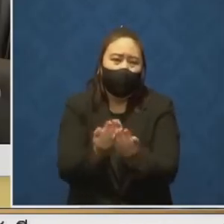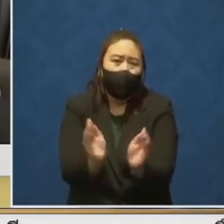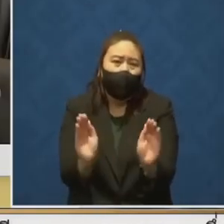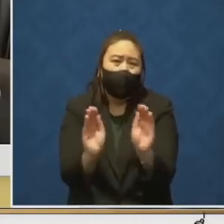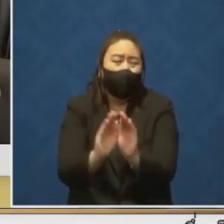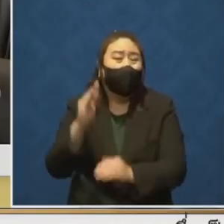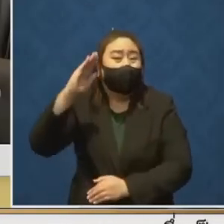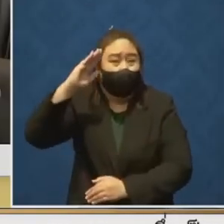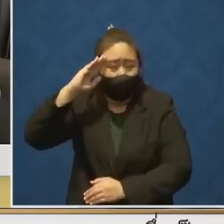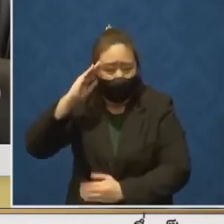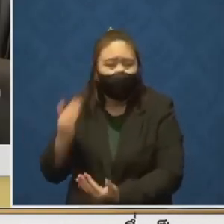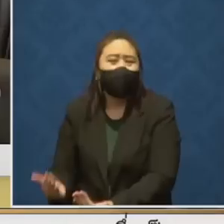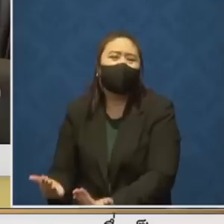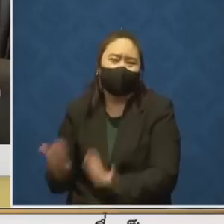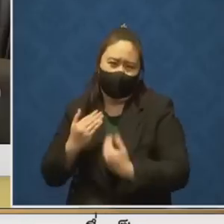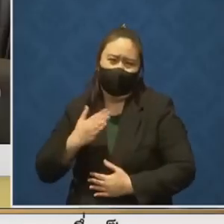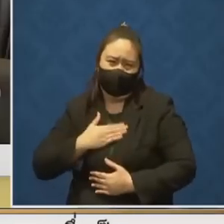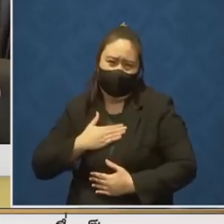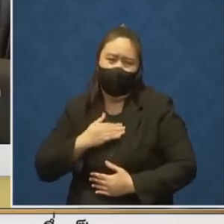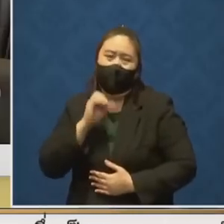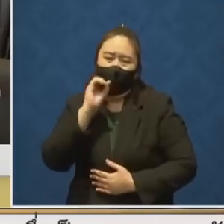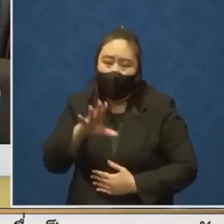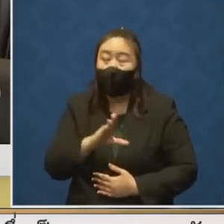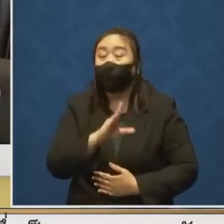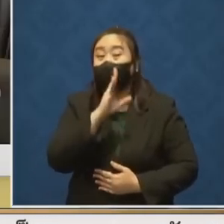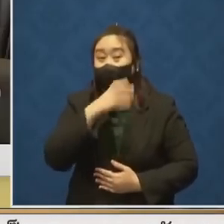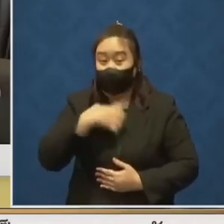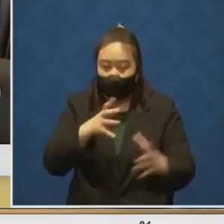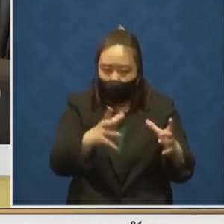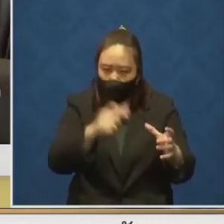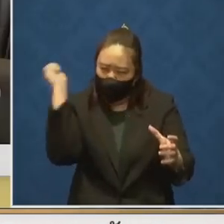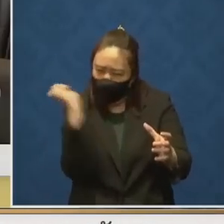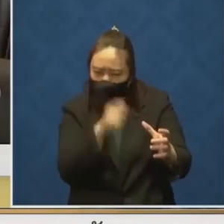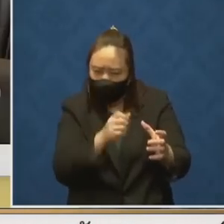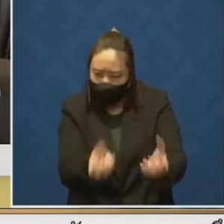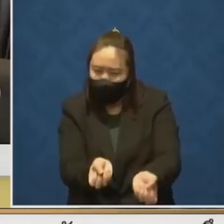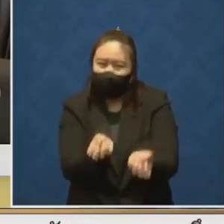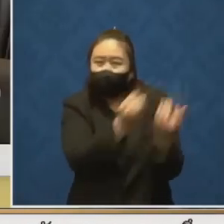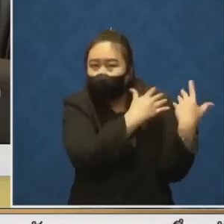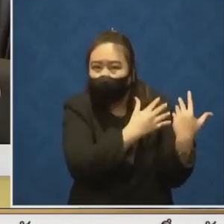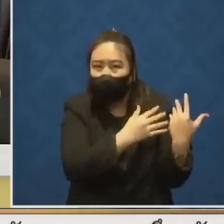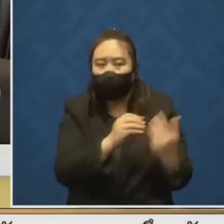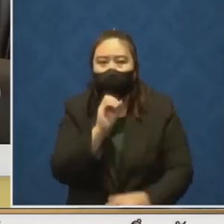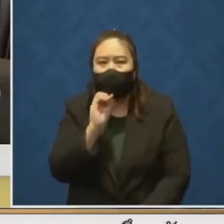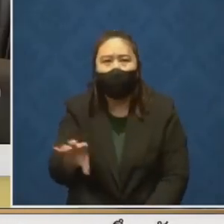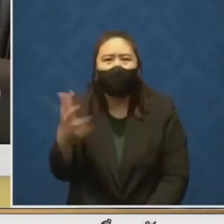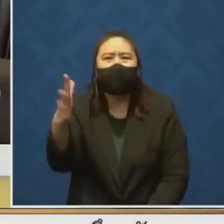Mทุผมทิ้กไมบอกสัคำยัไมทันไดไปแ้บนกเลย